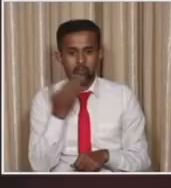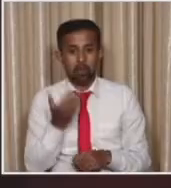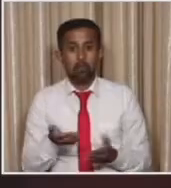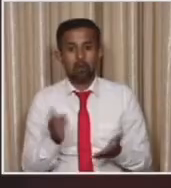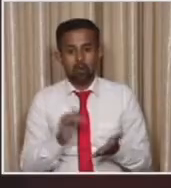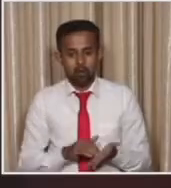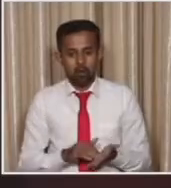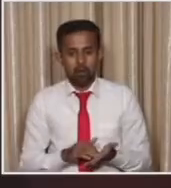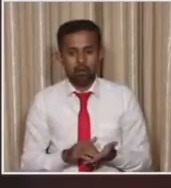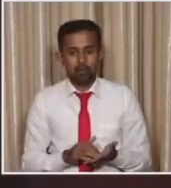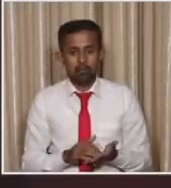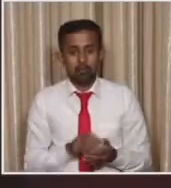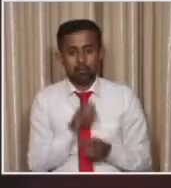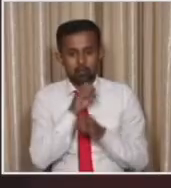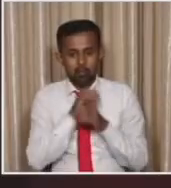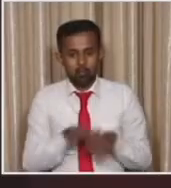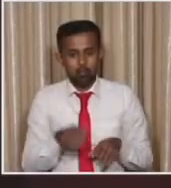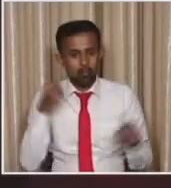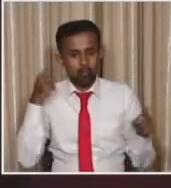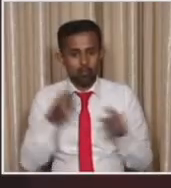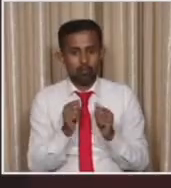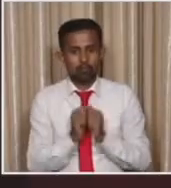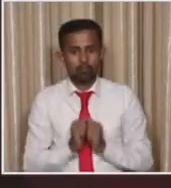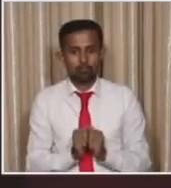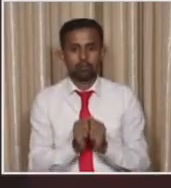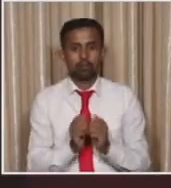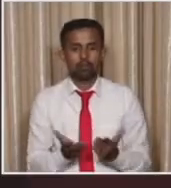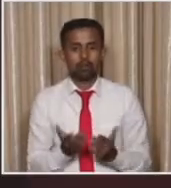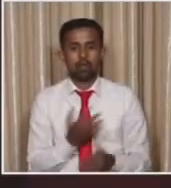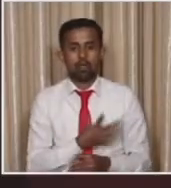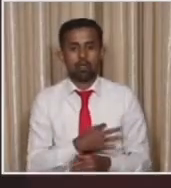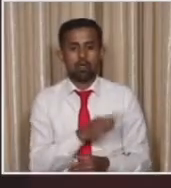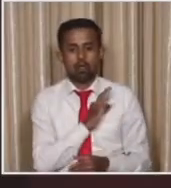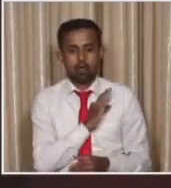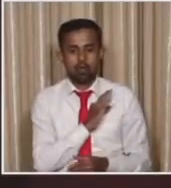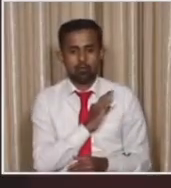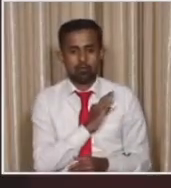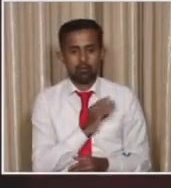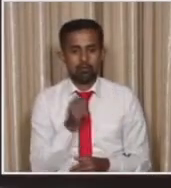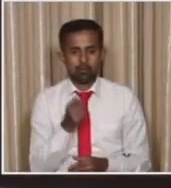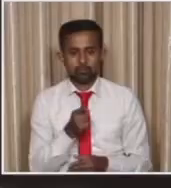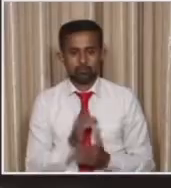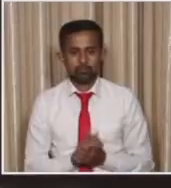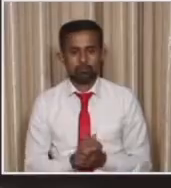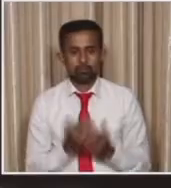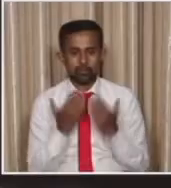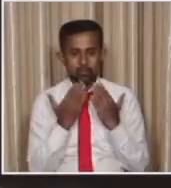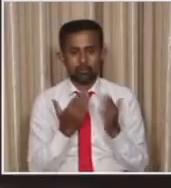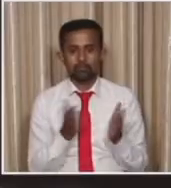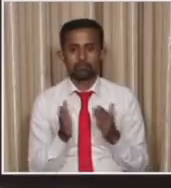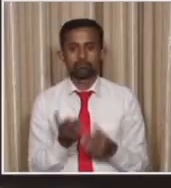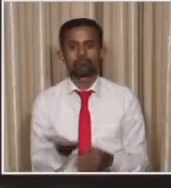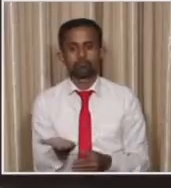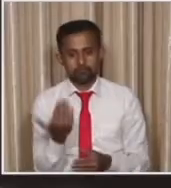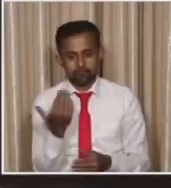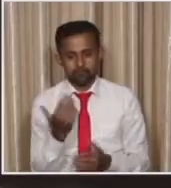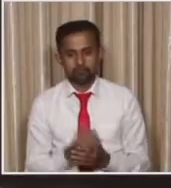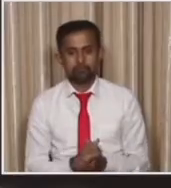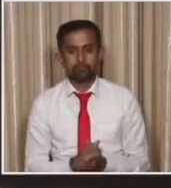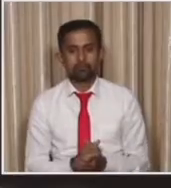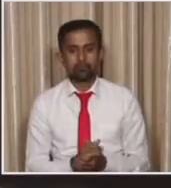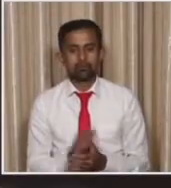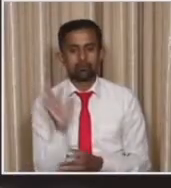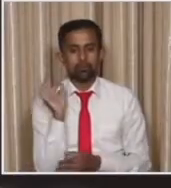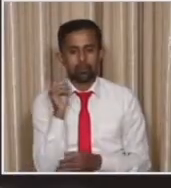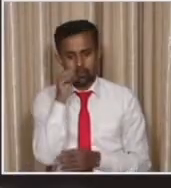dulu tetap, mewinnya pilih pada kati utuk kerana gawuruni mahanaya swami indian wahansila. Bomisuti, mantuma katakan. Buddha